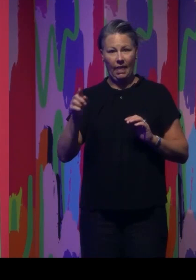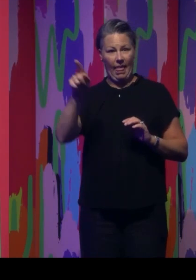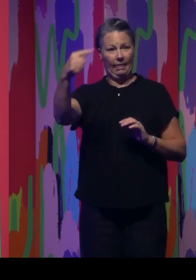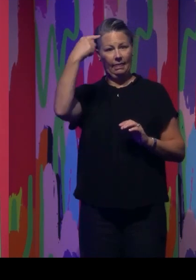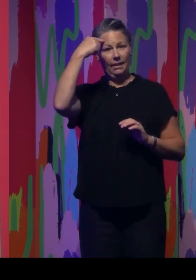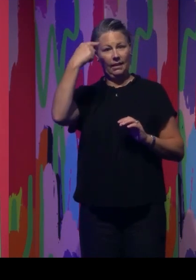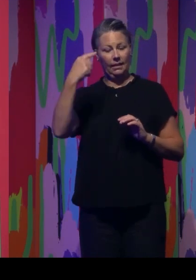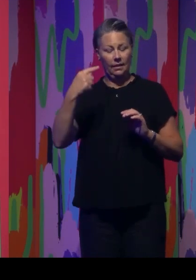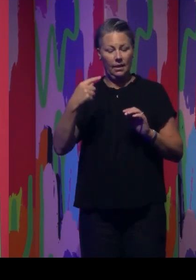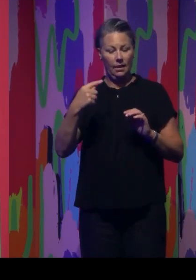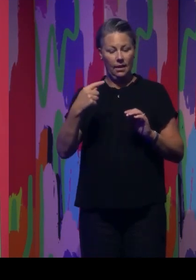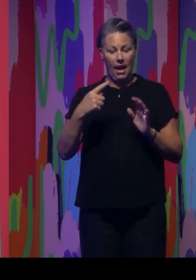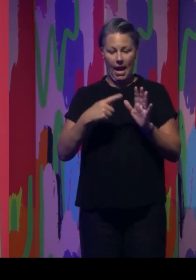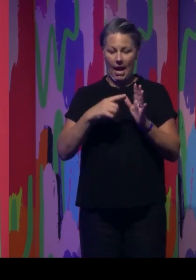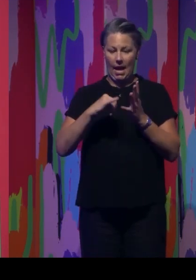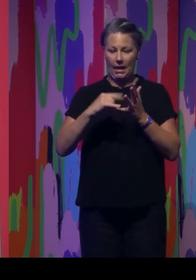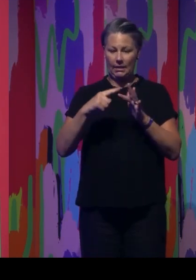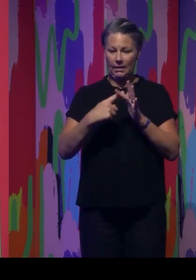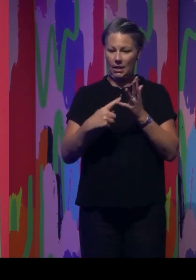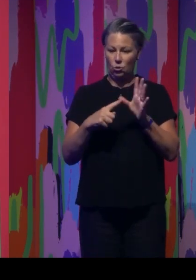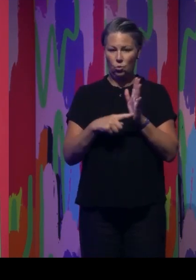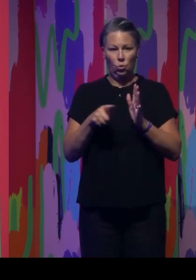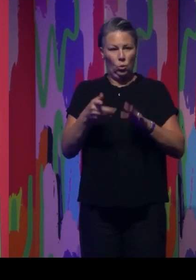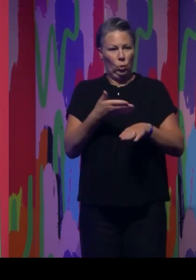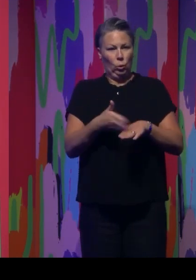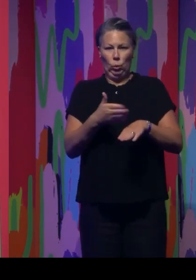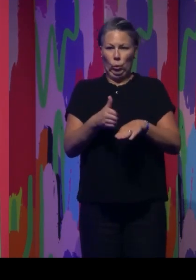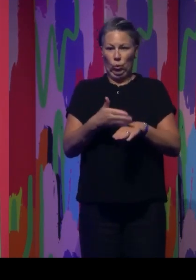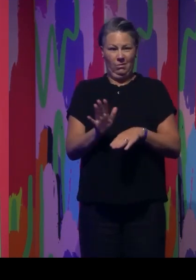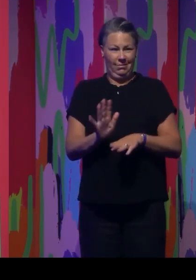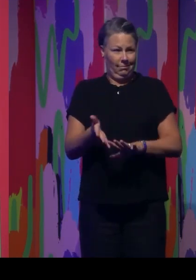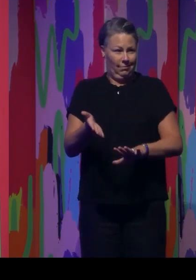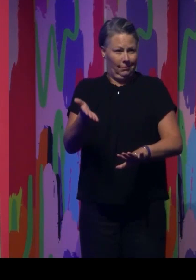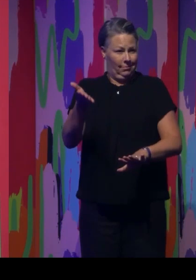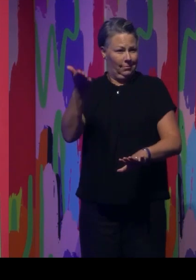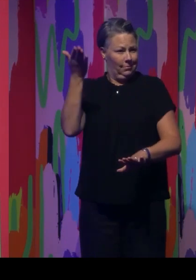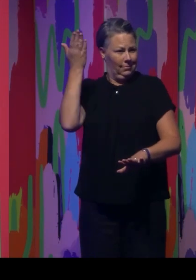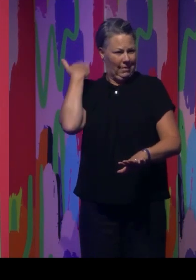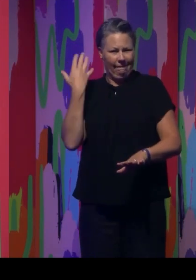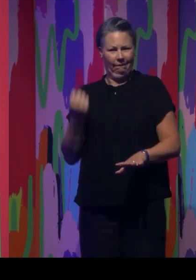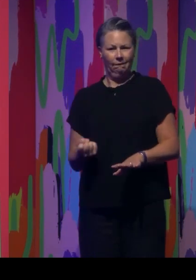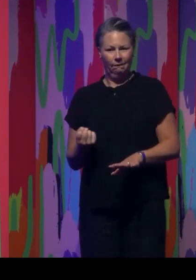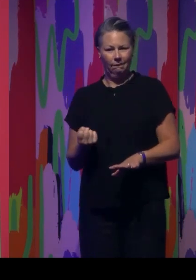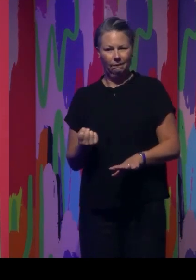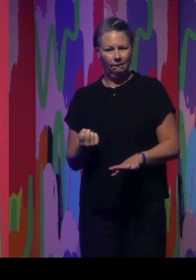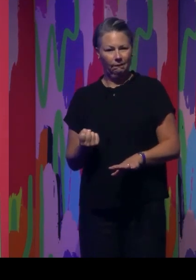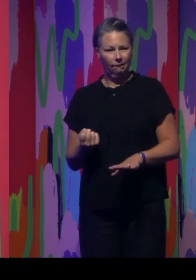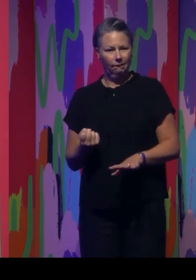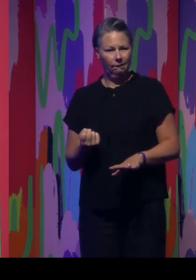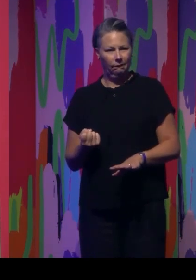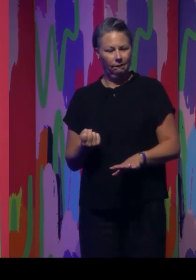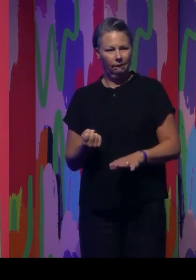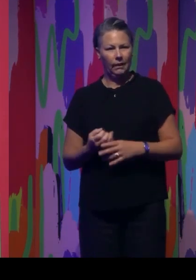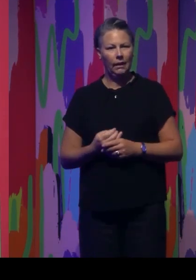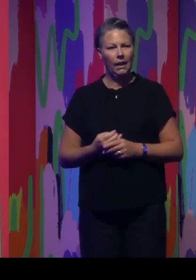new orientation but it has been there for a long time which in my belief that has not been